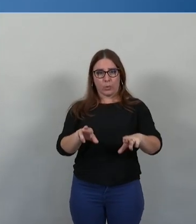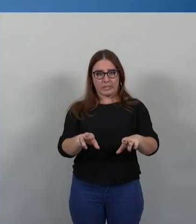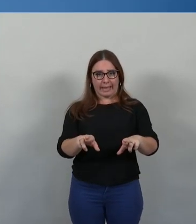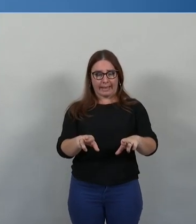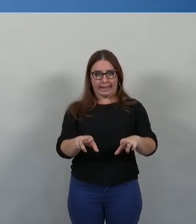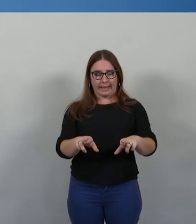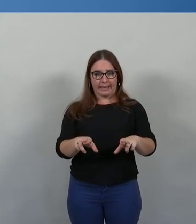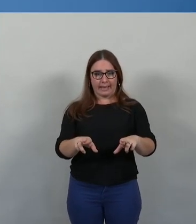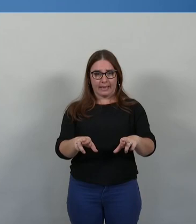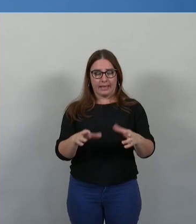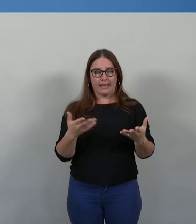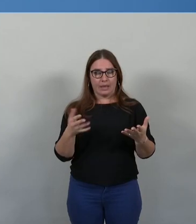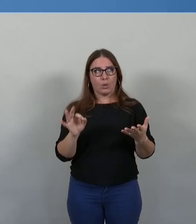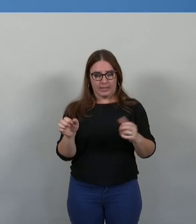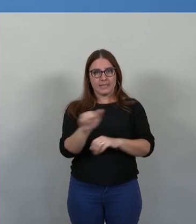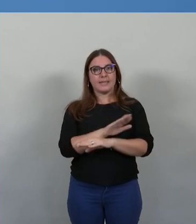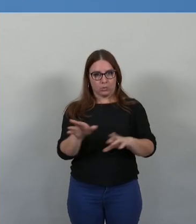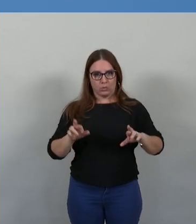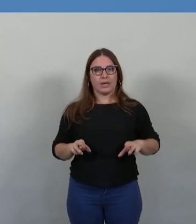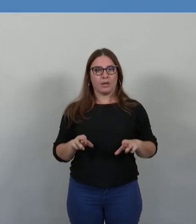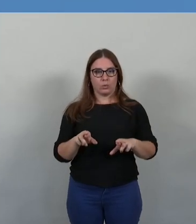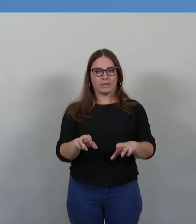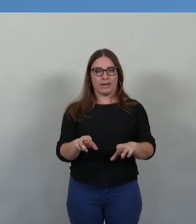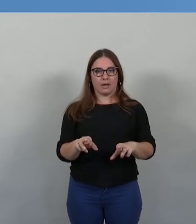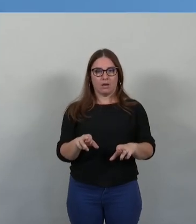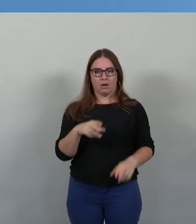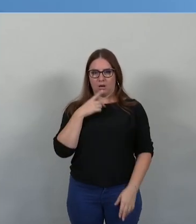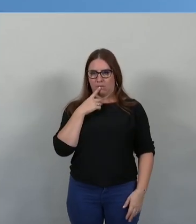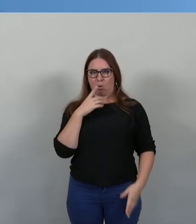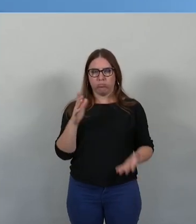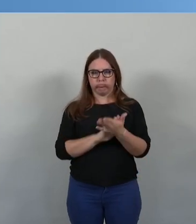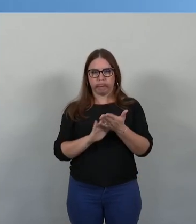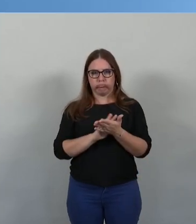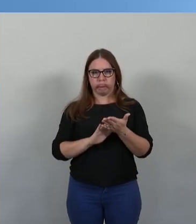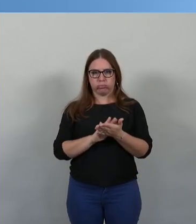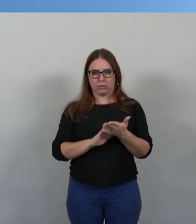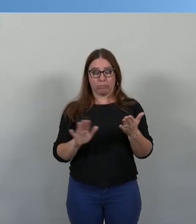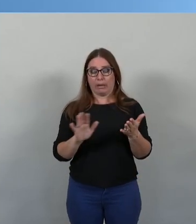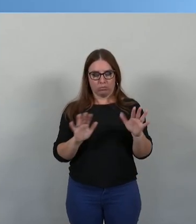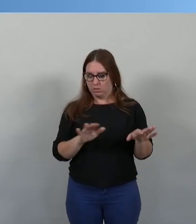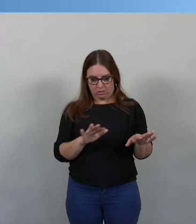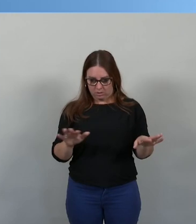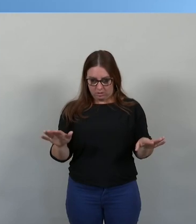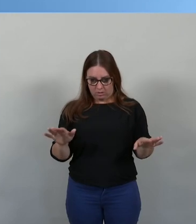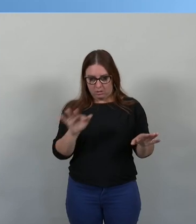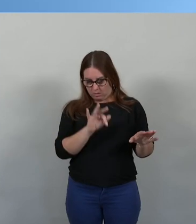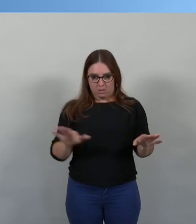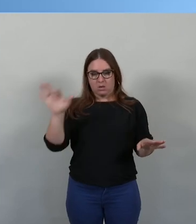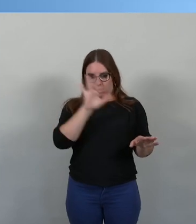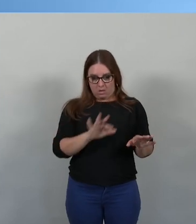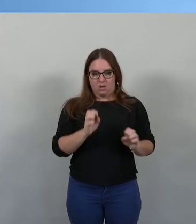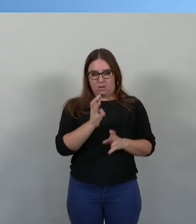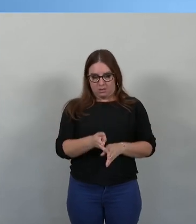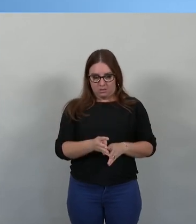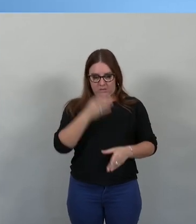euh oui la sécurité routière donc voilà sécurité routière pardon oui en France l'apprentissage donc de vélo